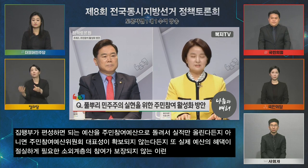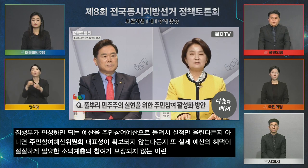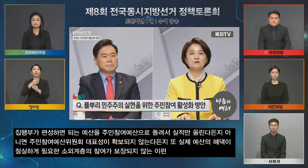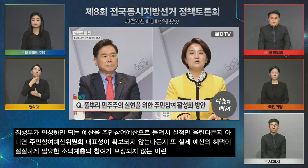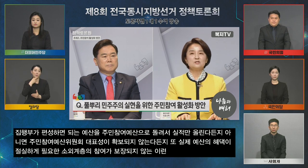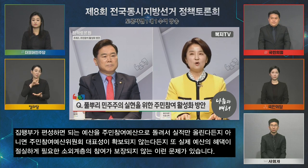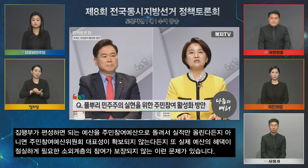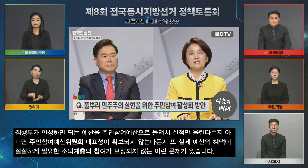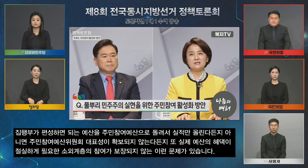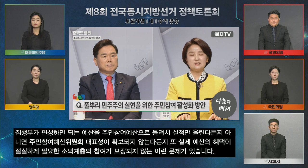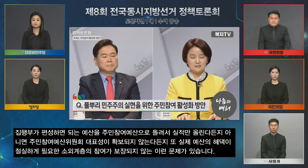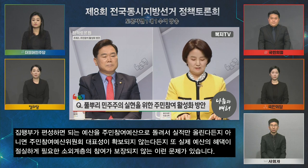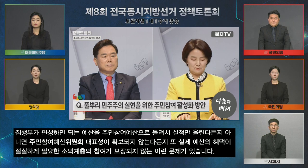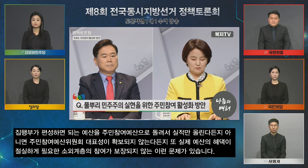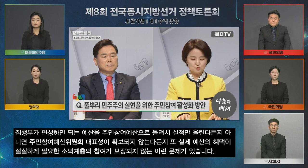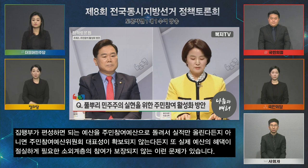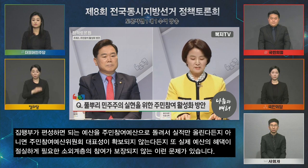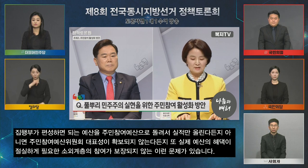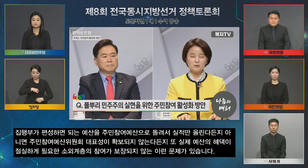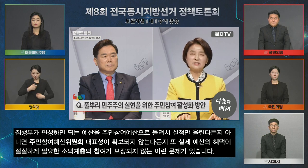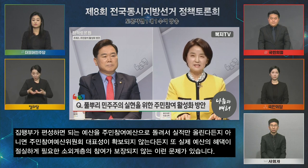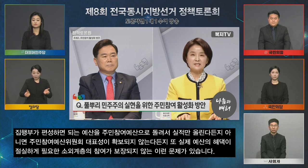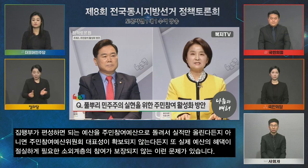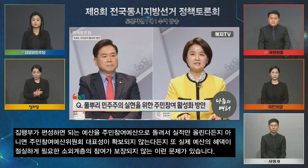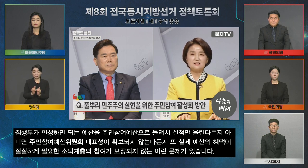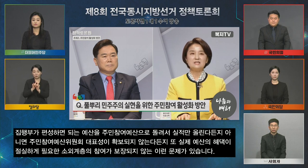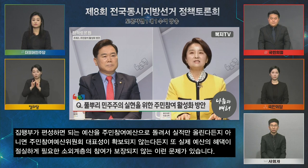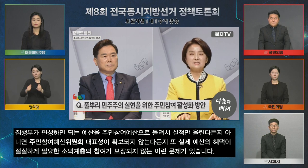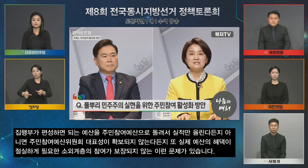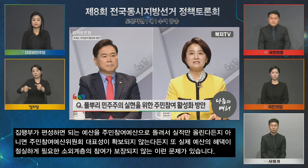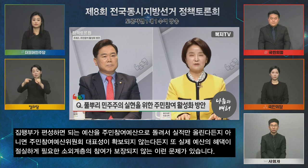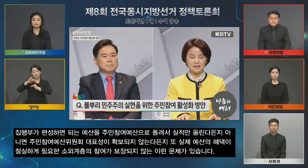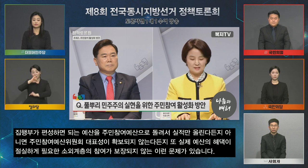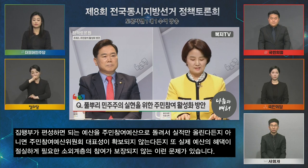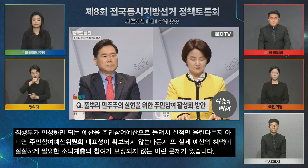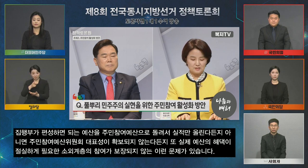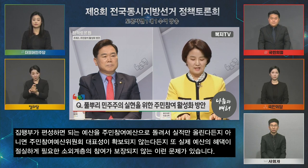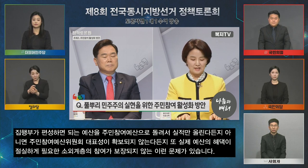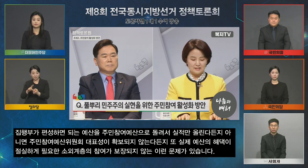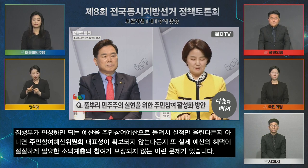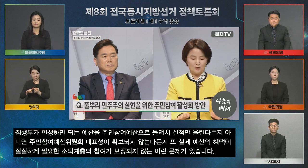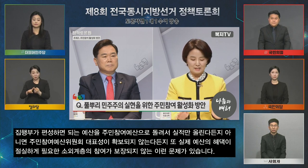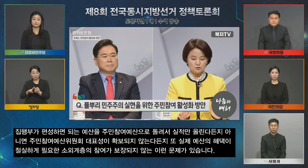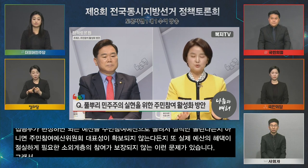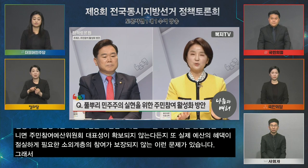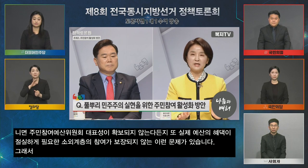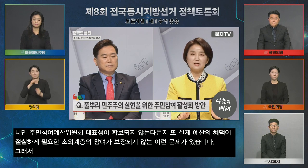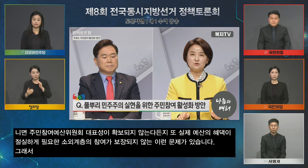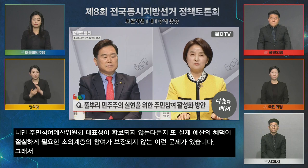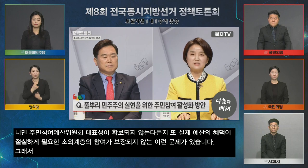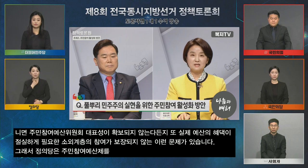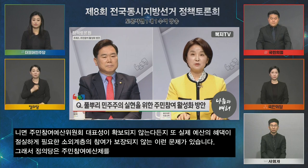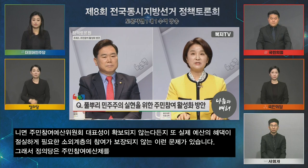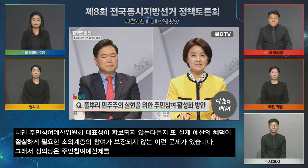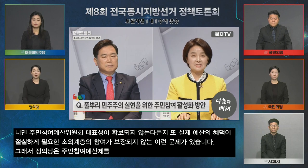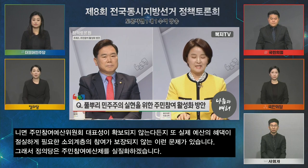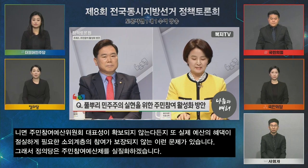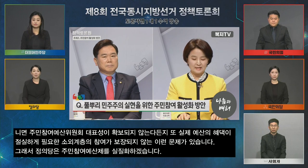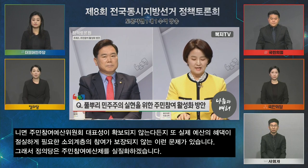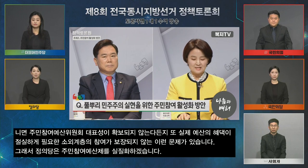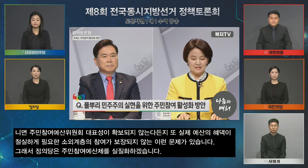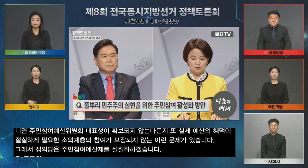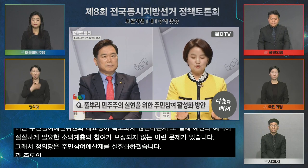그래서 정의당은 주민 참여 예산제를 실질화하겠습니다. 관 주도의 주민 참여